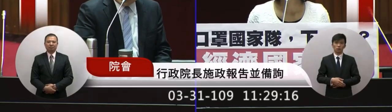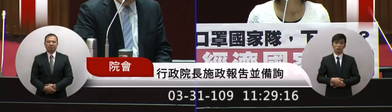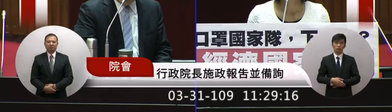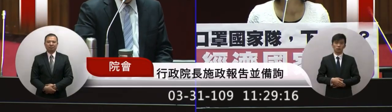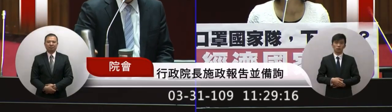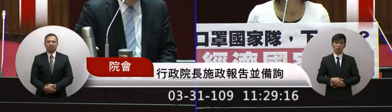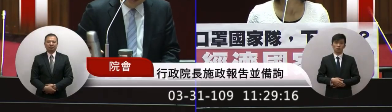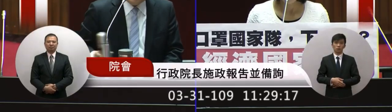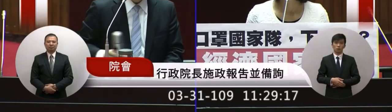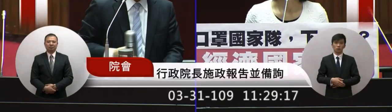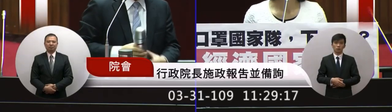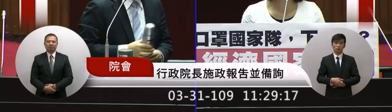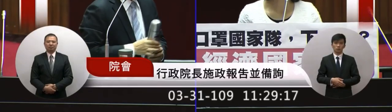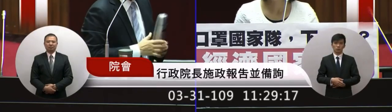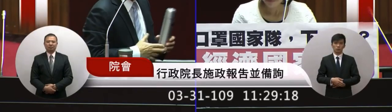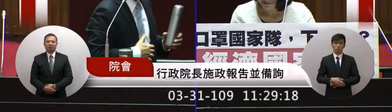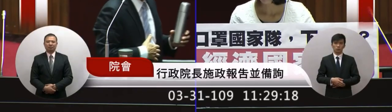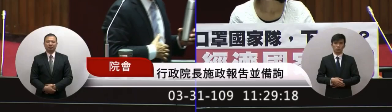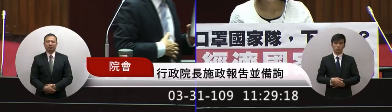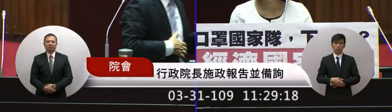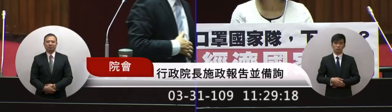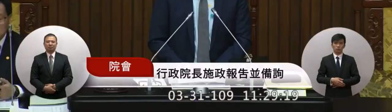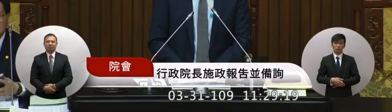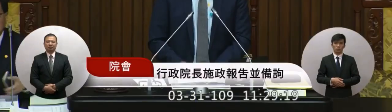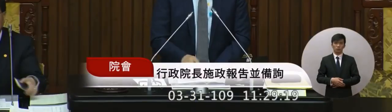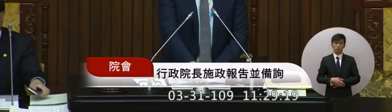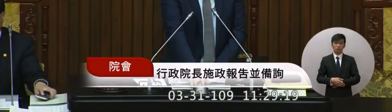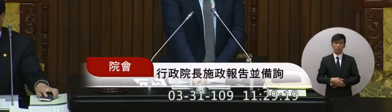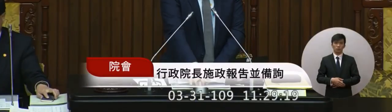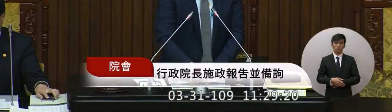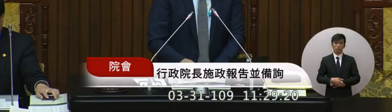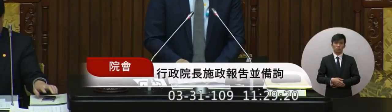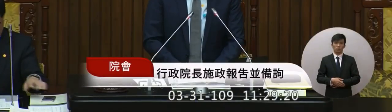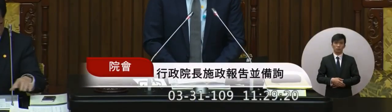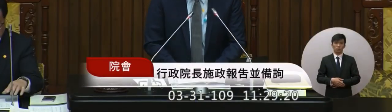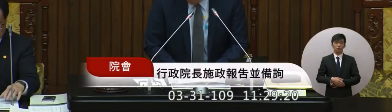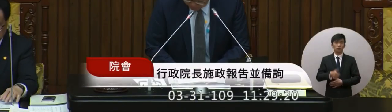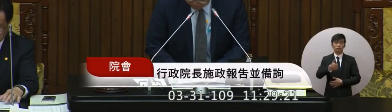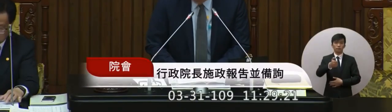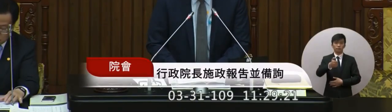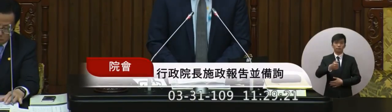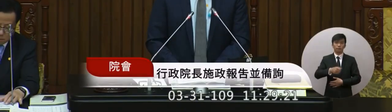好，谢谢。